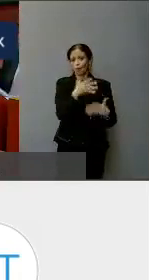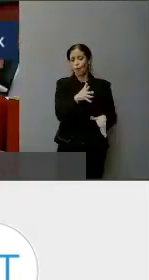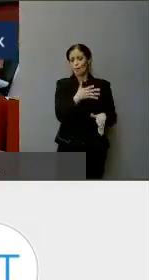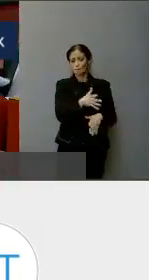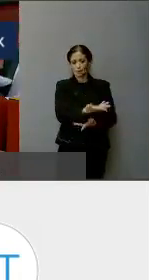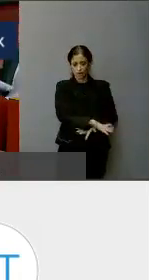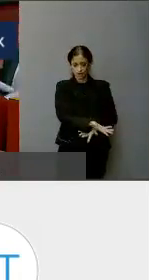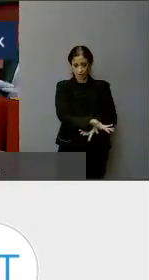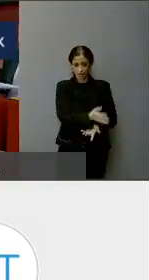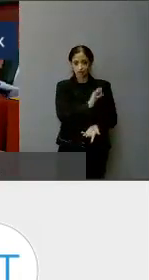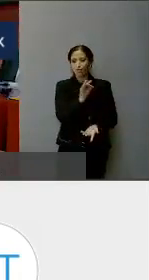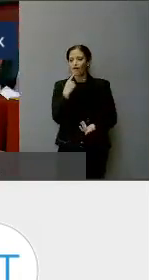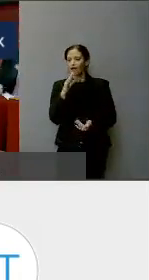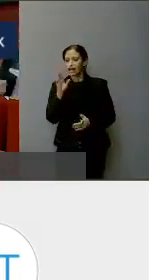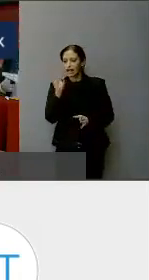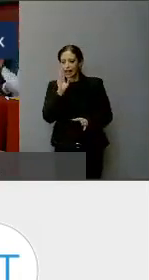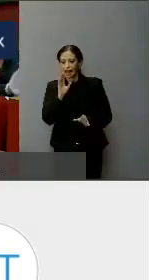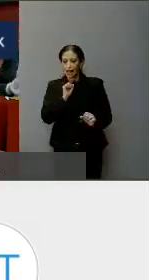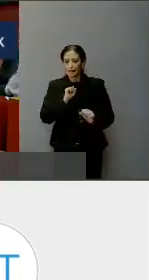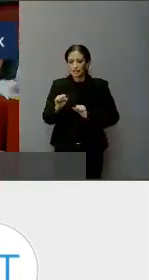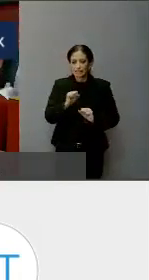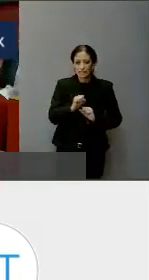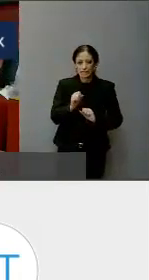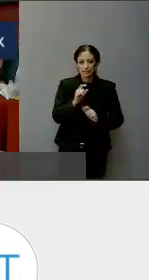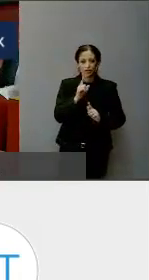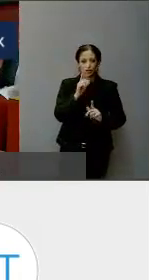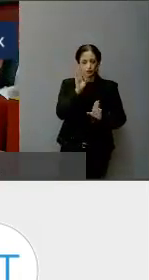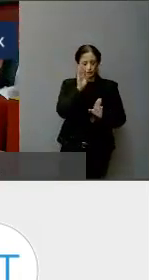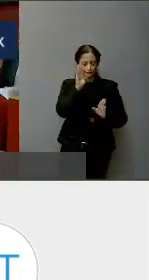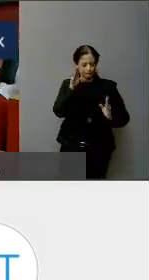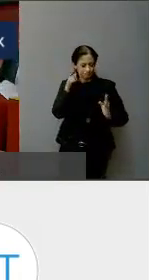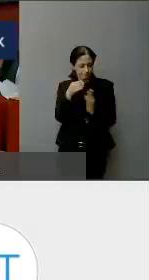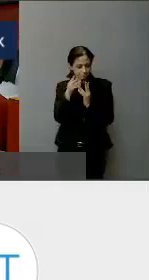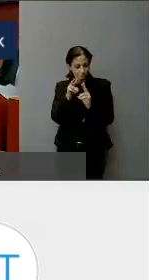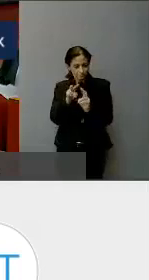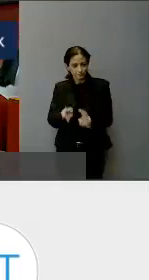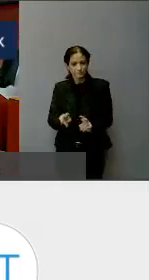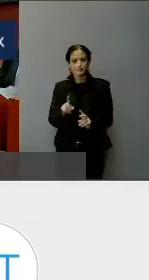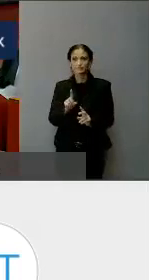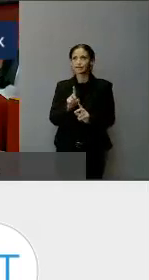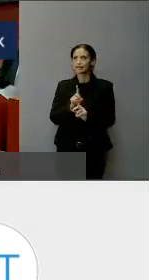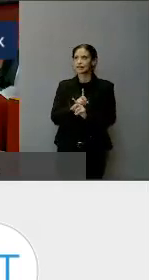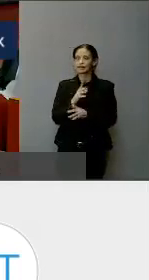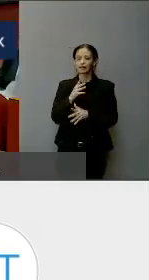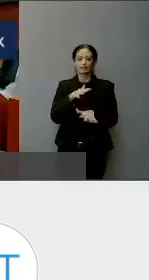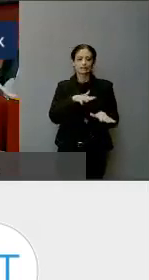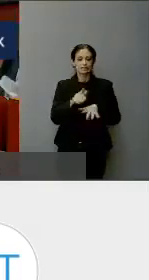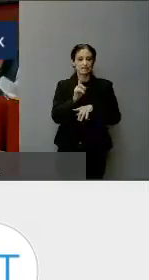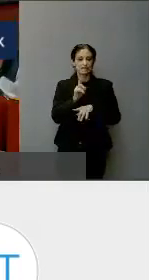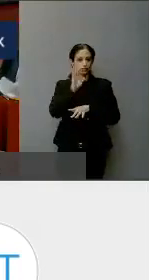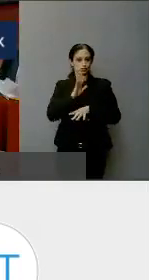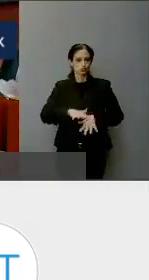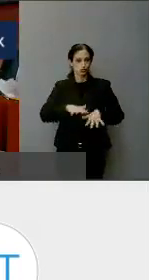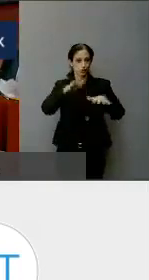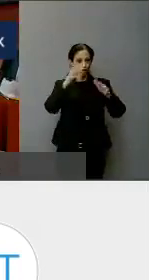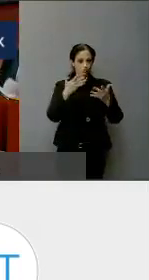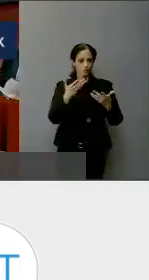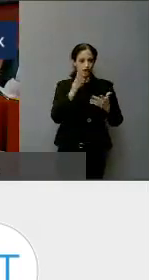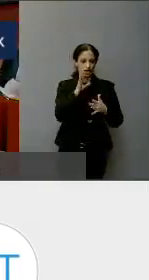attenti abilitatori al dissesto idrogeologico e l'attenzione all'ambiente scusate